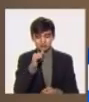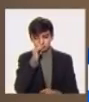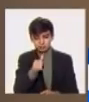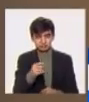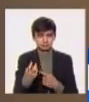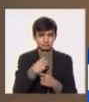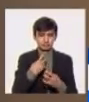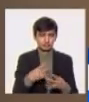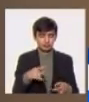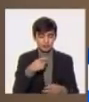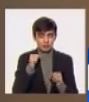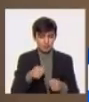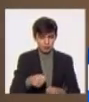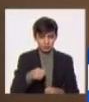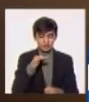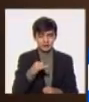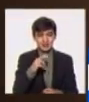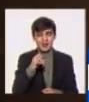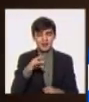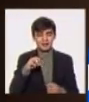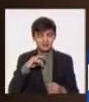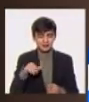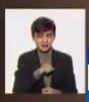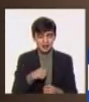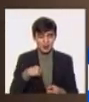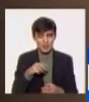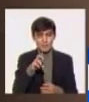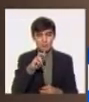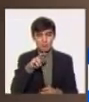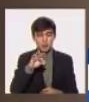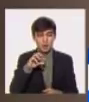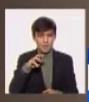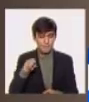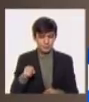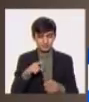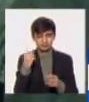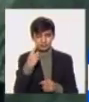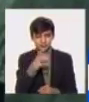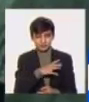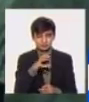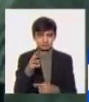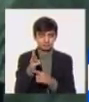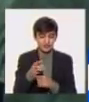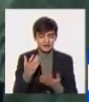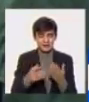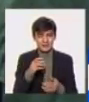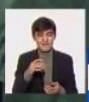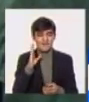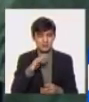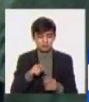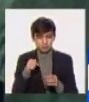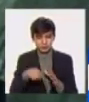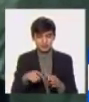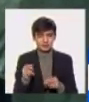и проверяющих. Более того, в период карантина люди могут сами снимать пломбы со счетчиков, если, к примеру, протекает труба и необходим ремонт. Нужно